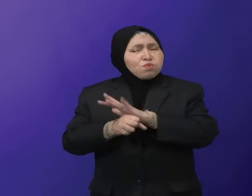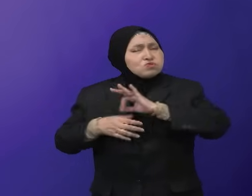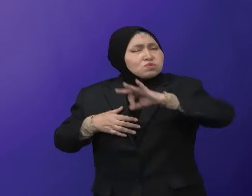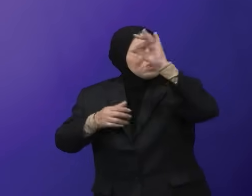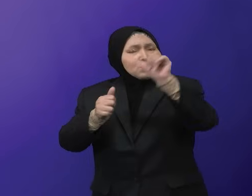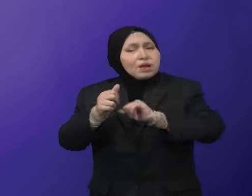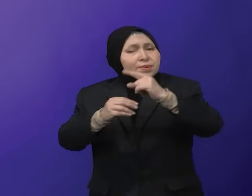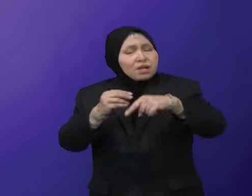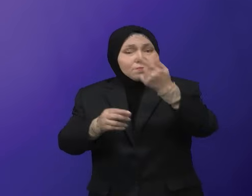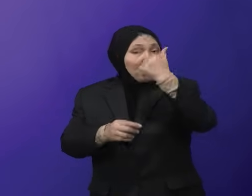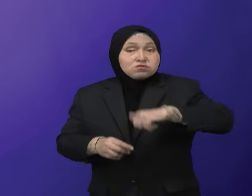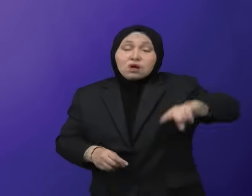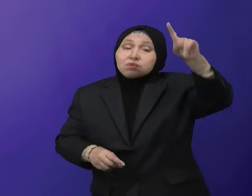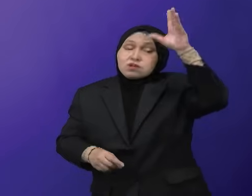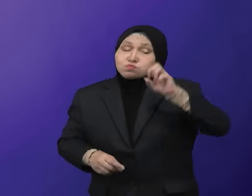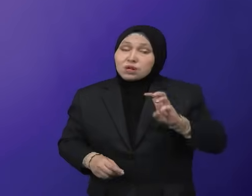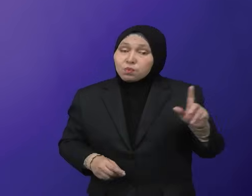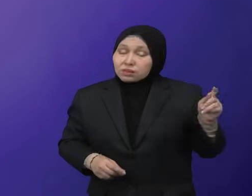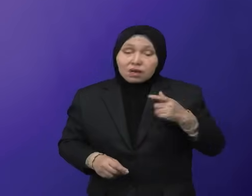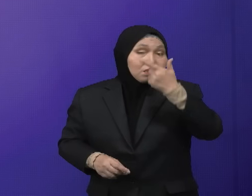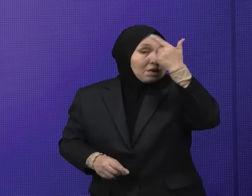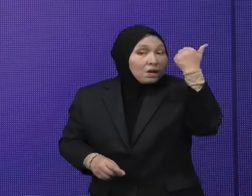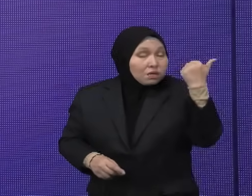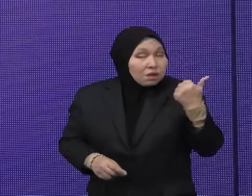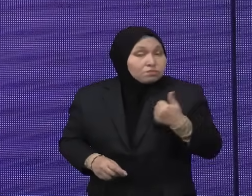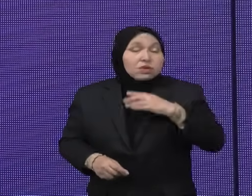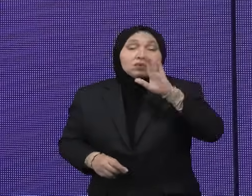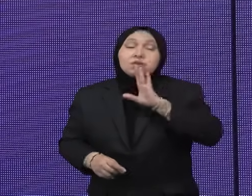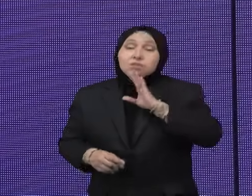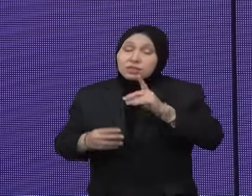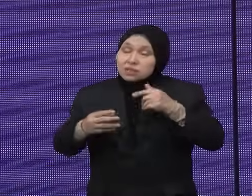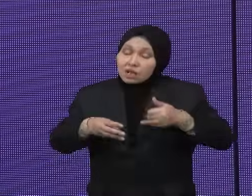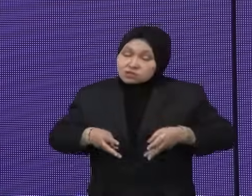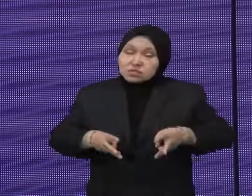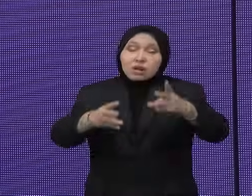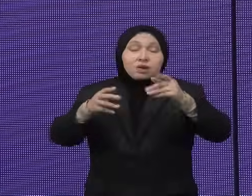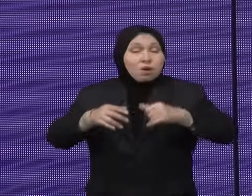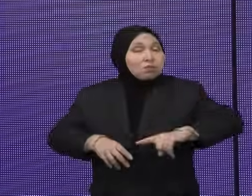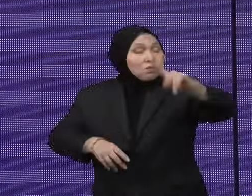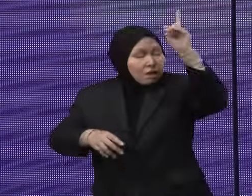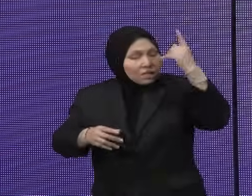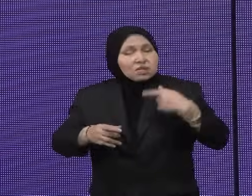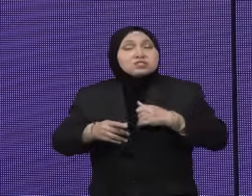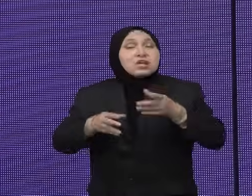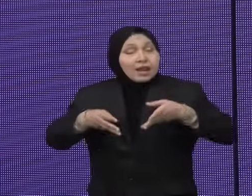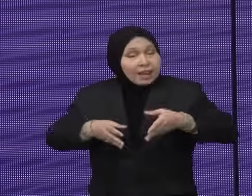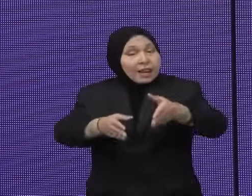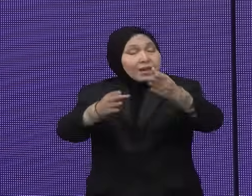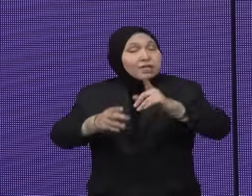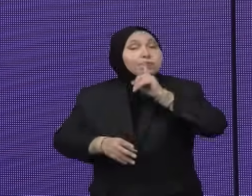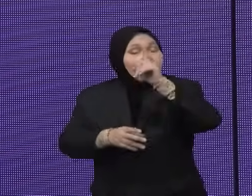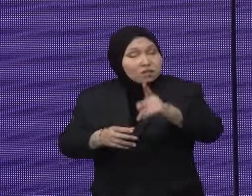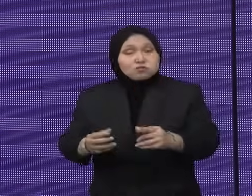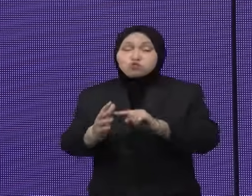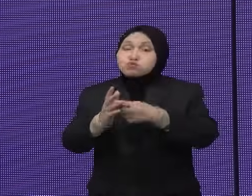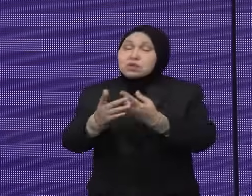perkara kerana Allah SWT. Kerana bila bercakap fi sabilillah, kita berada pada jalan kebenaran, sumber kekuatan